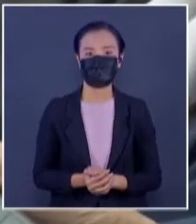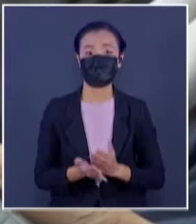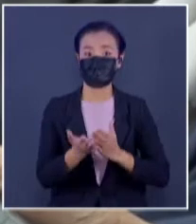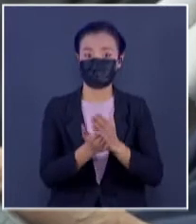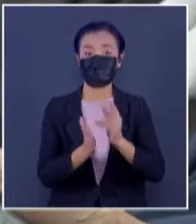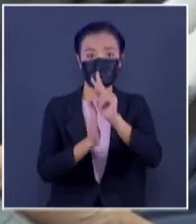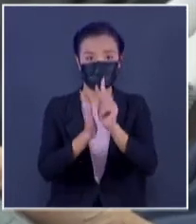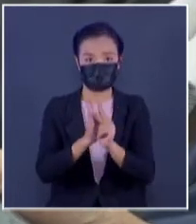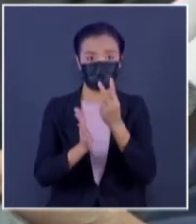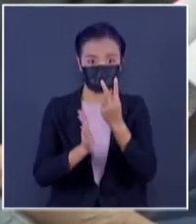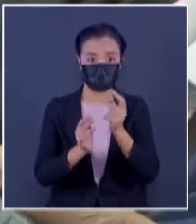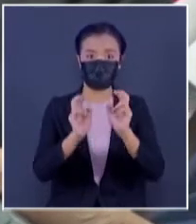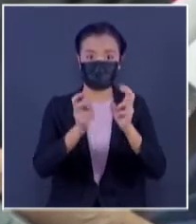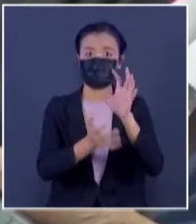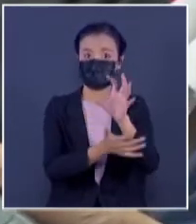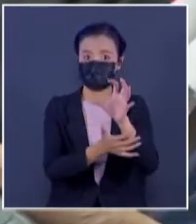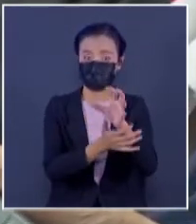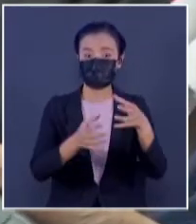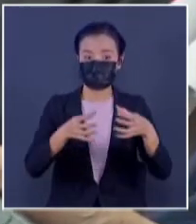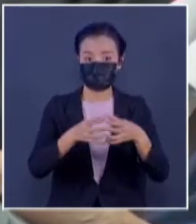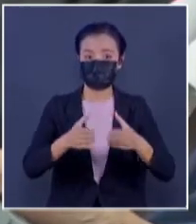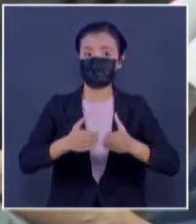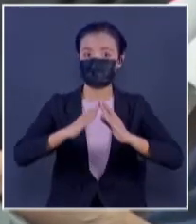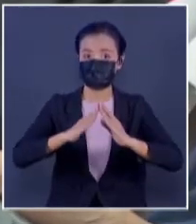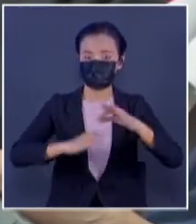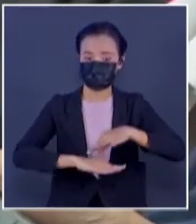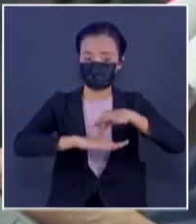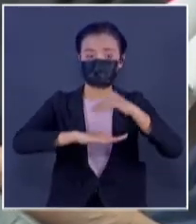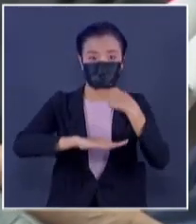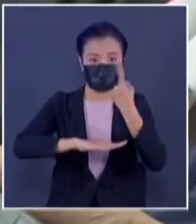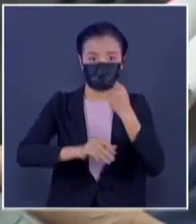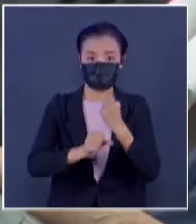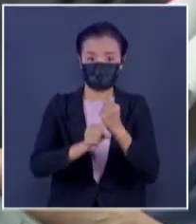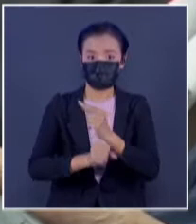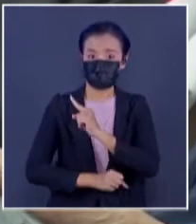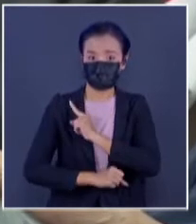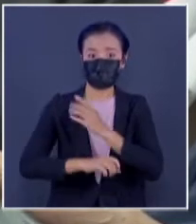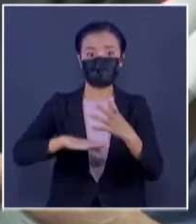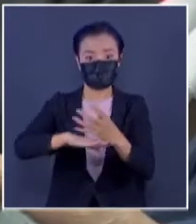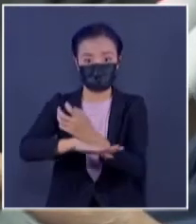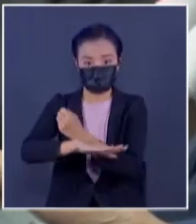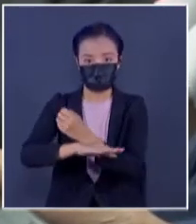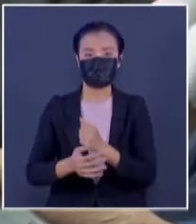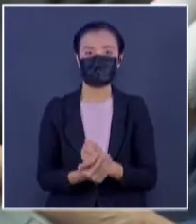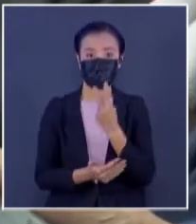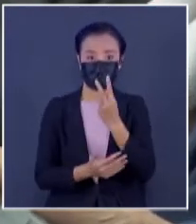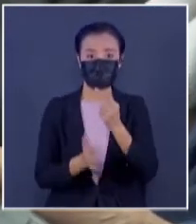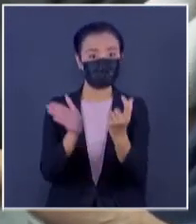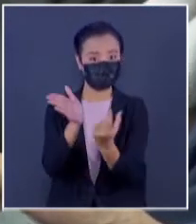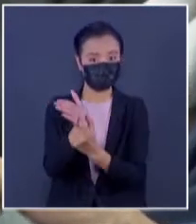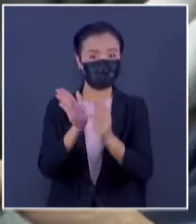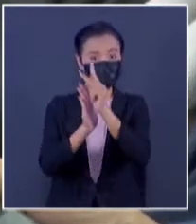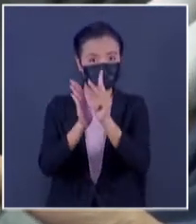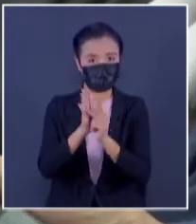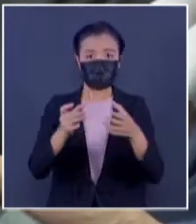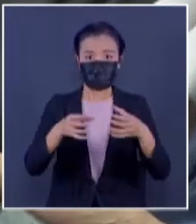ฎหมายก็ดูข้อบังคับพรรคคือการจะตั้งบุคคลใดมาทำหน้าที่ในพรรคการเมืองเนี่ยก็ดูตามบทบัญญัติของกฎหมายพร